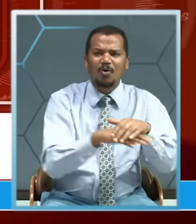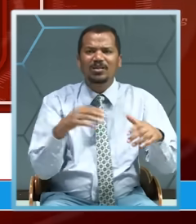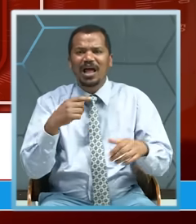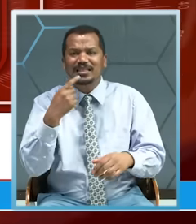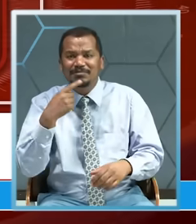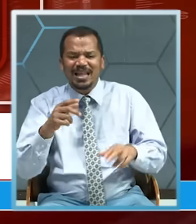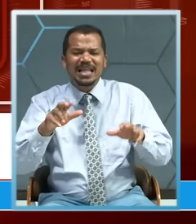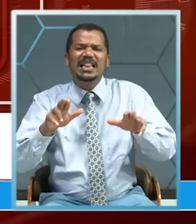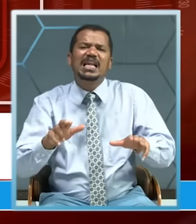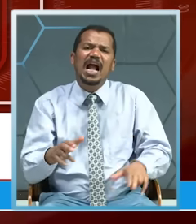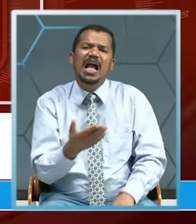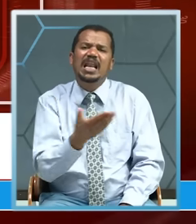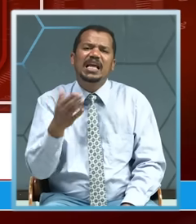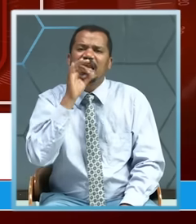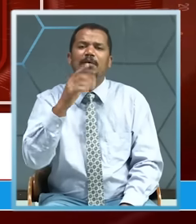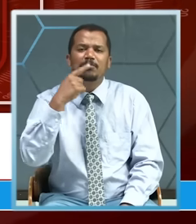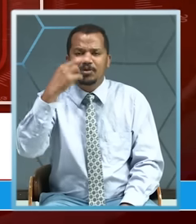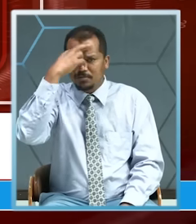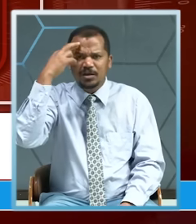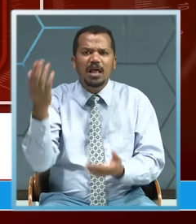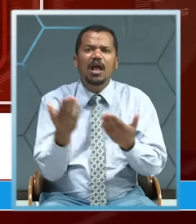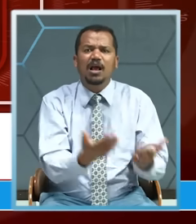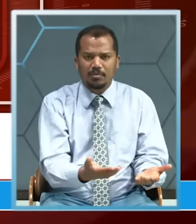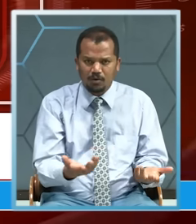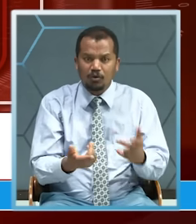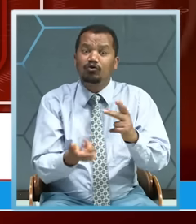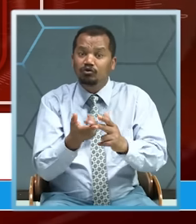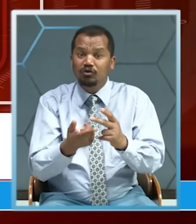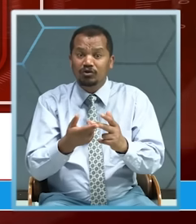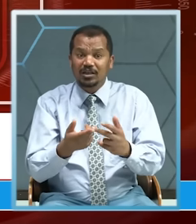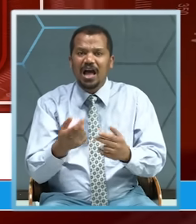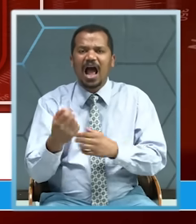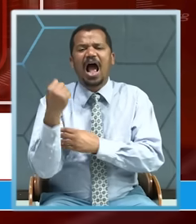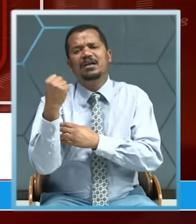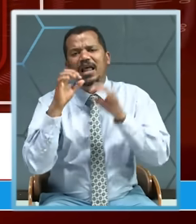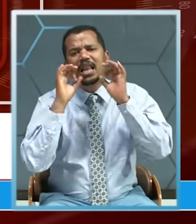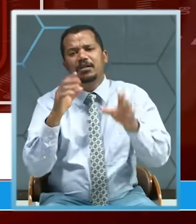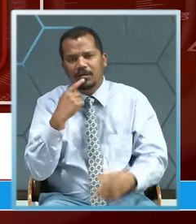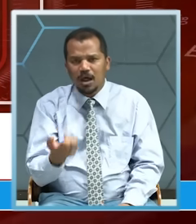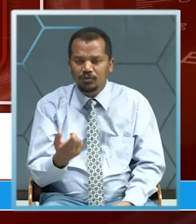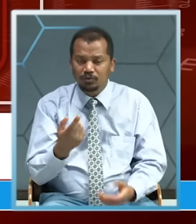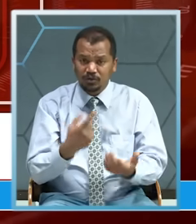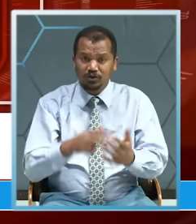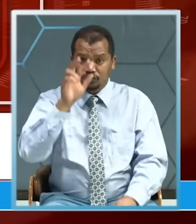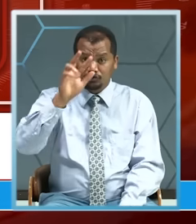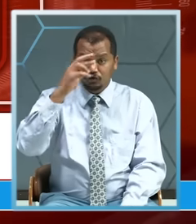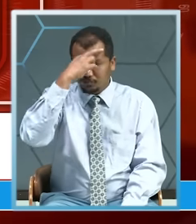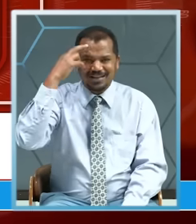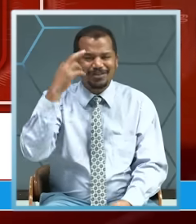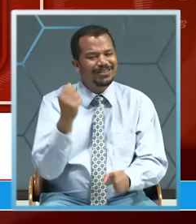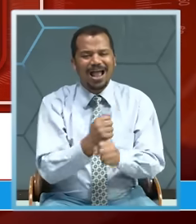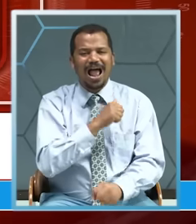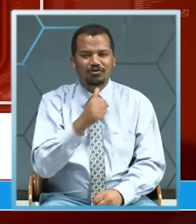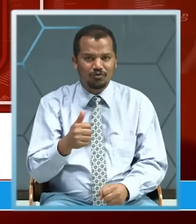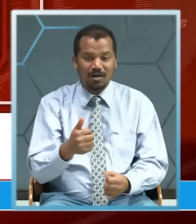ወጣ ስለሚል የተረጋጋ ነገር የለም የሚሉት ነገርን ያቀርባሉ። ሶስተኛ ሪሶርስ የለንም ነው። እነዚህ ሶስት